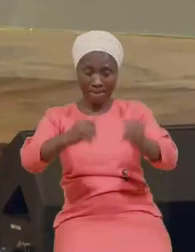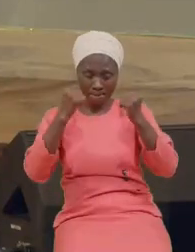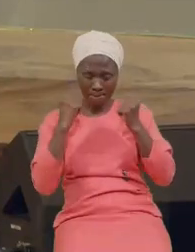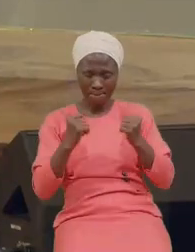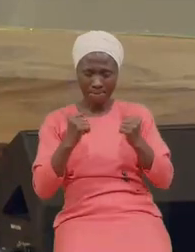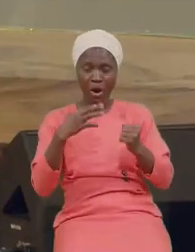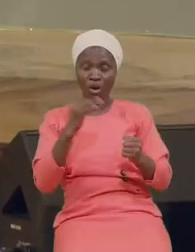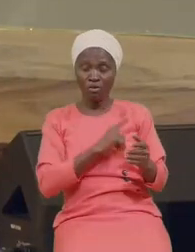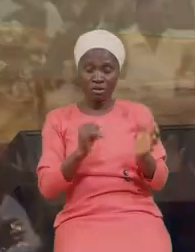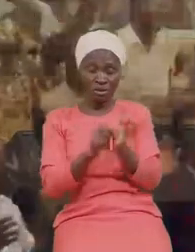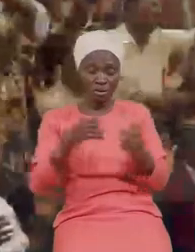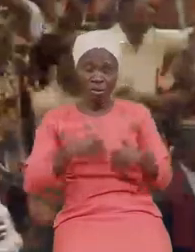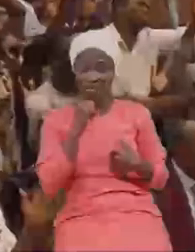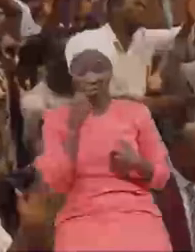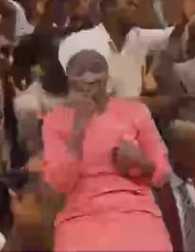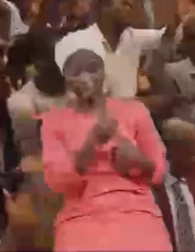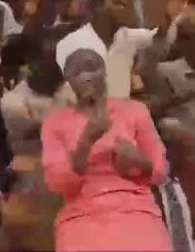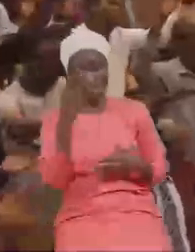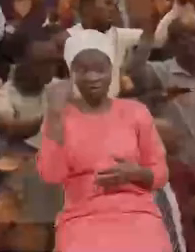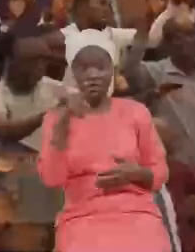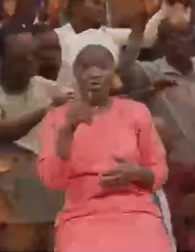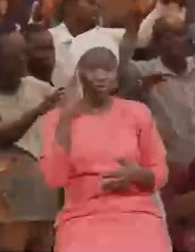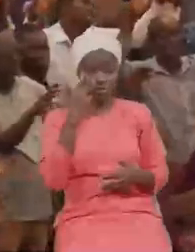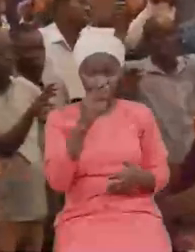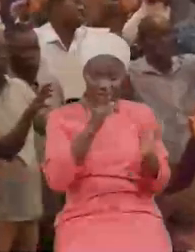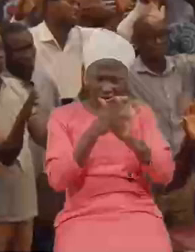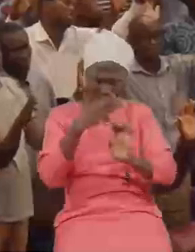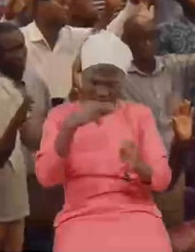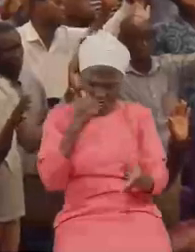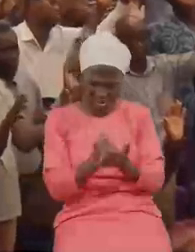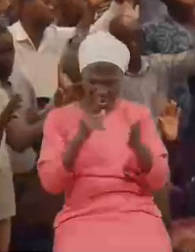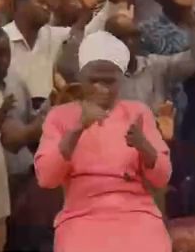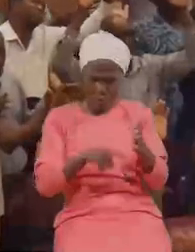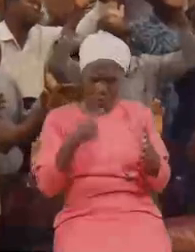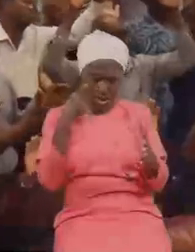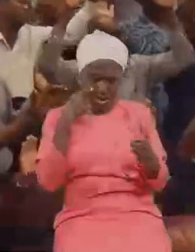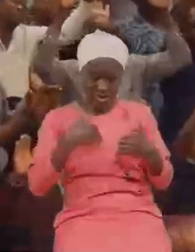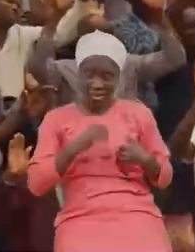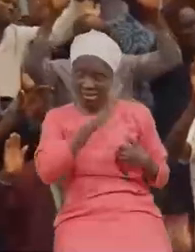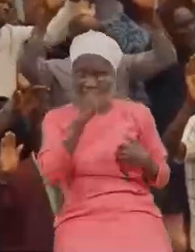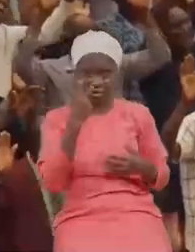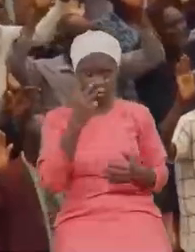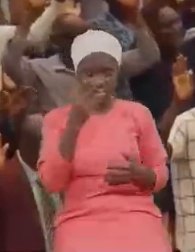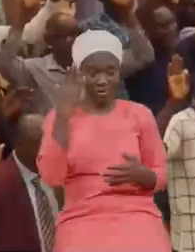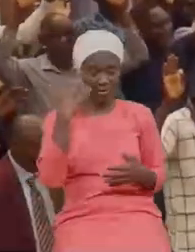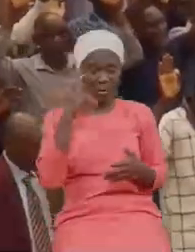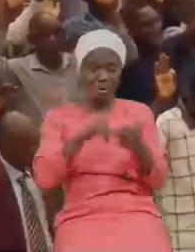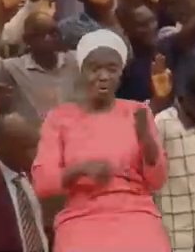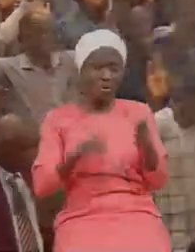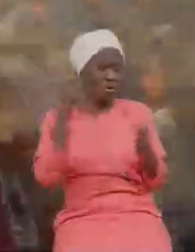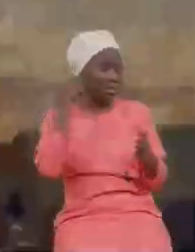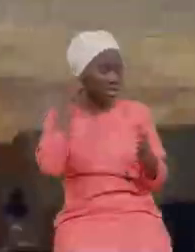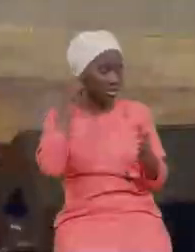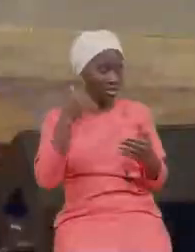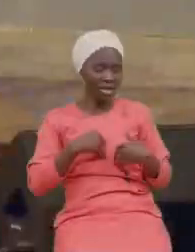vous la verrez ce que leur n'a pas vu ce que ce que les